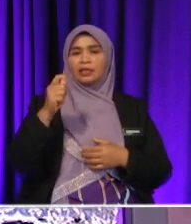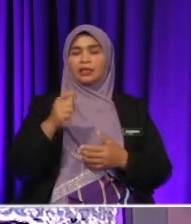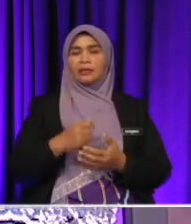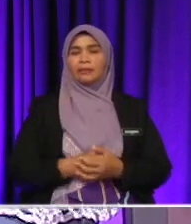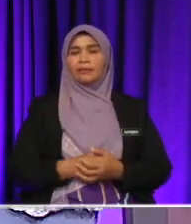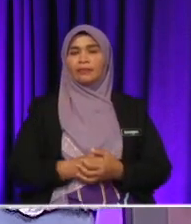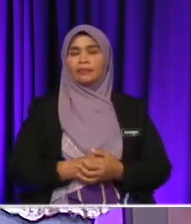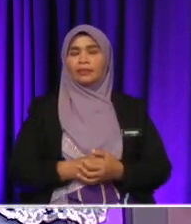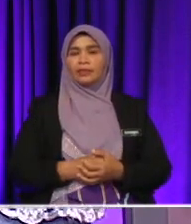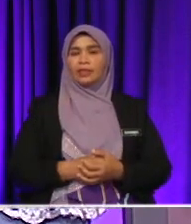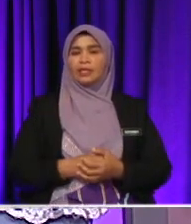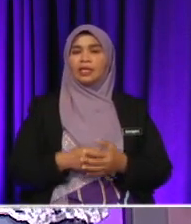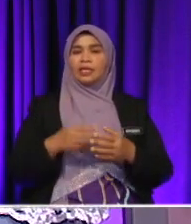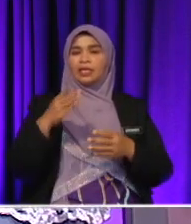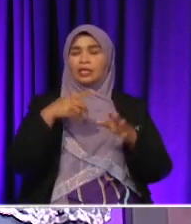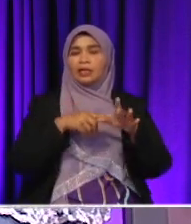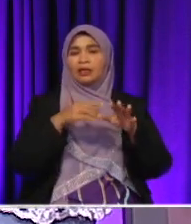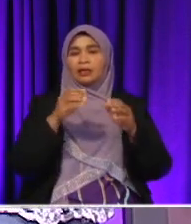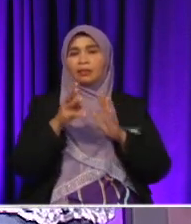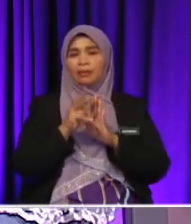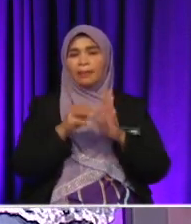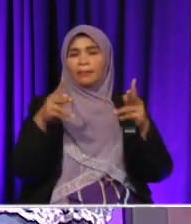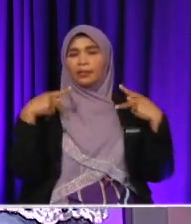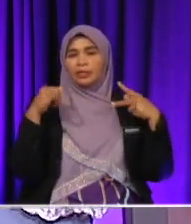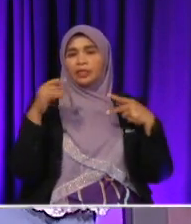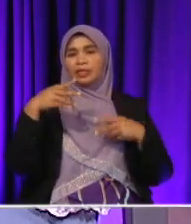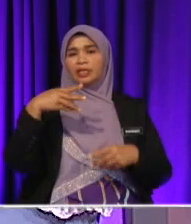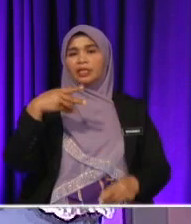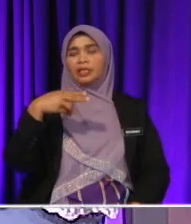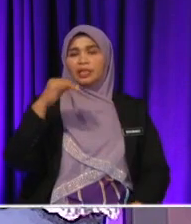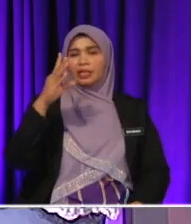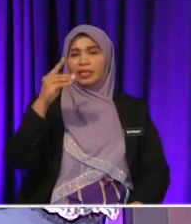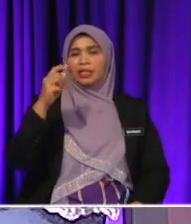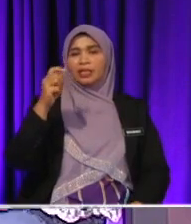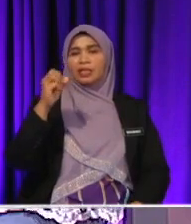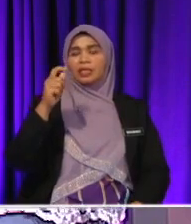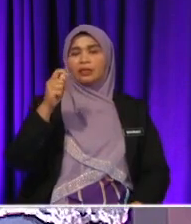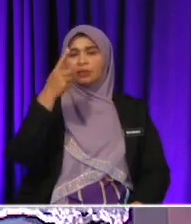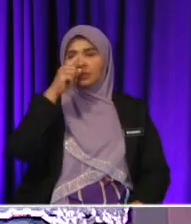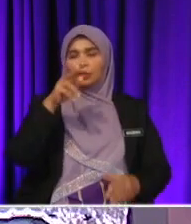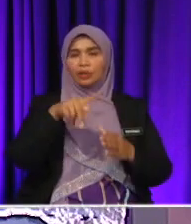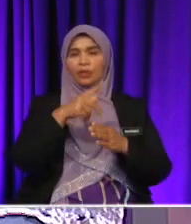murid-murid boleh jawab daun mempunyai hidato untuk mengeluarkan garam berlebihan